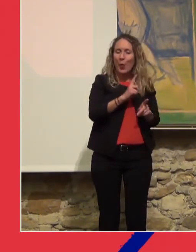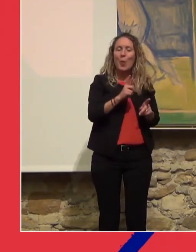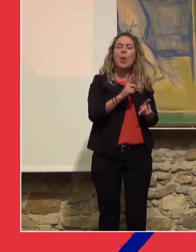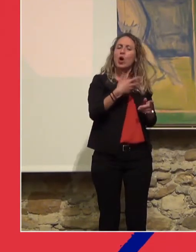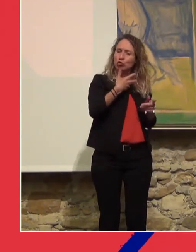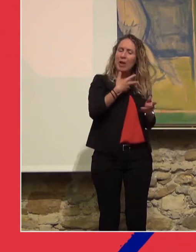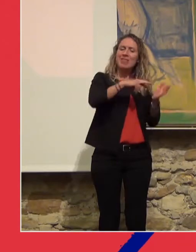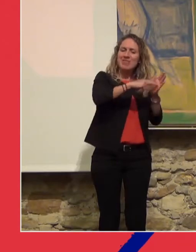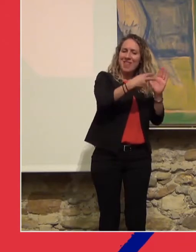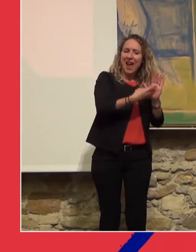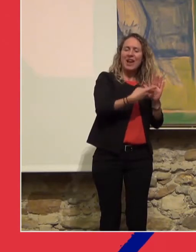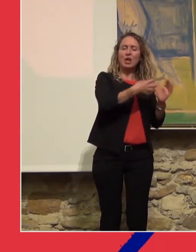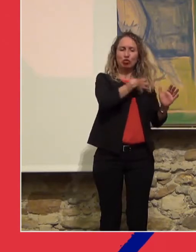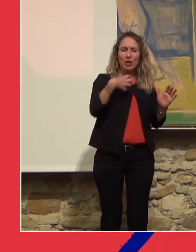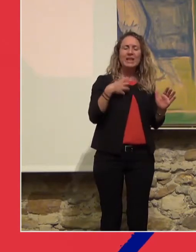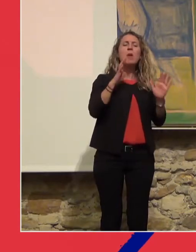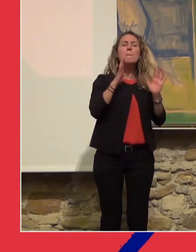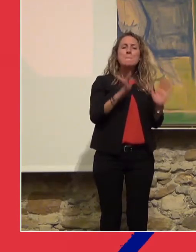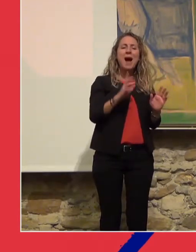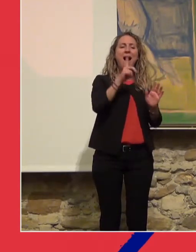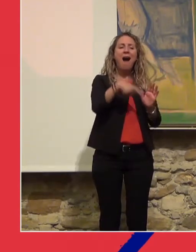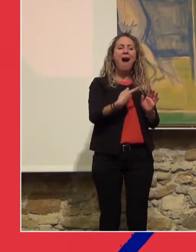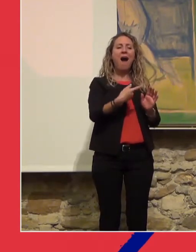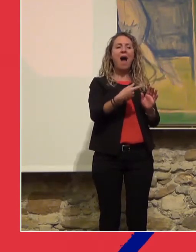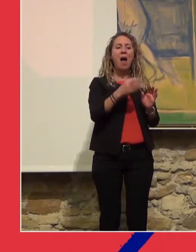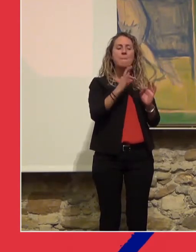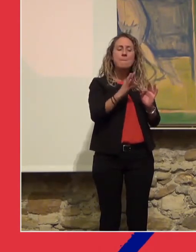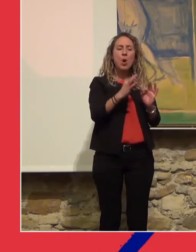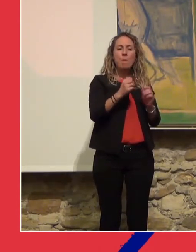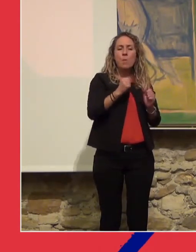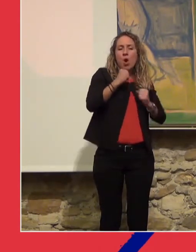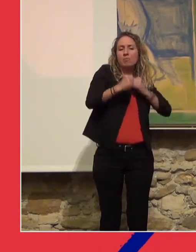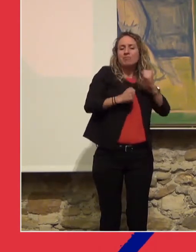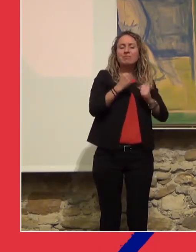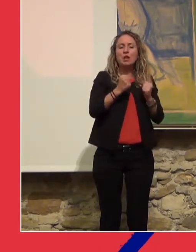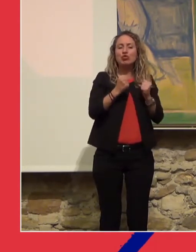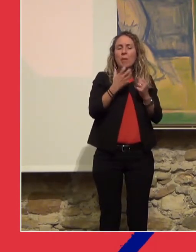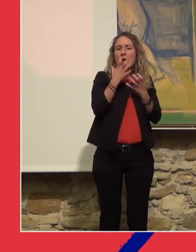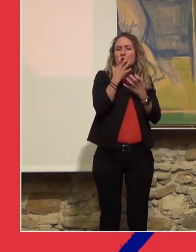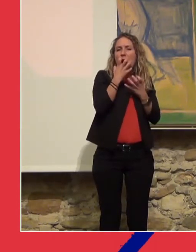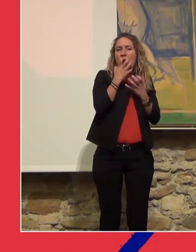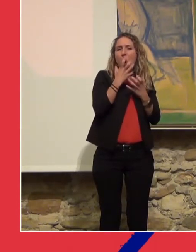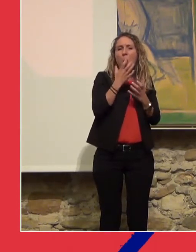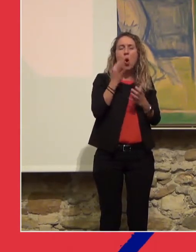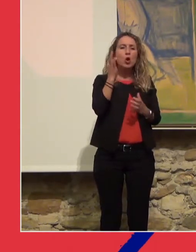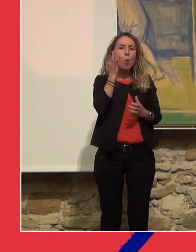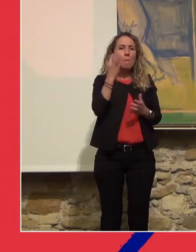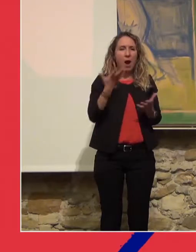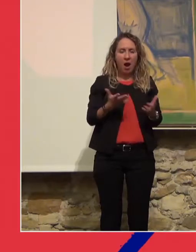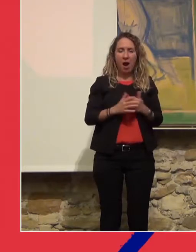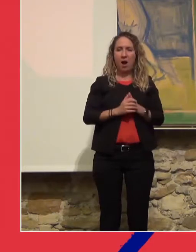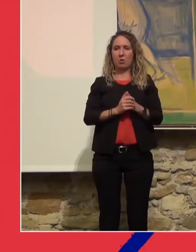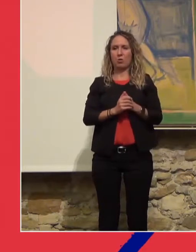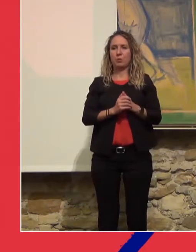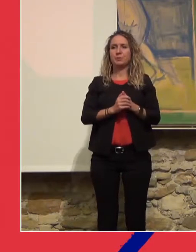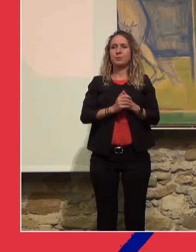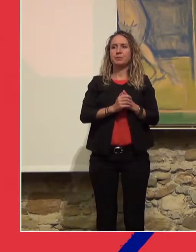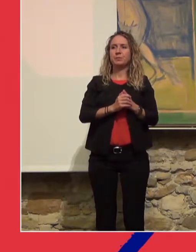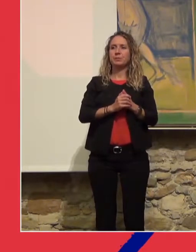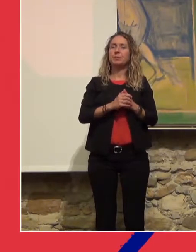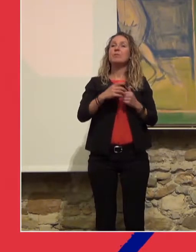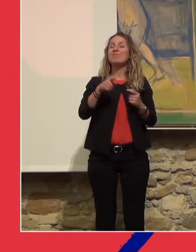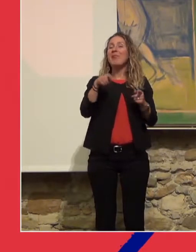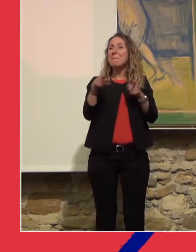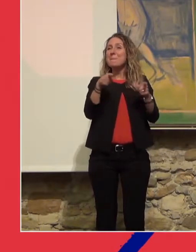grande umanità. In quei giorni ogni esperto esprimeva una sua idea, spesso in contrasto con quella